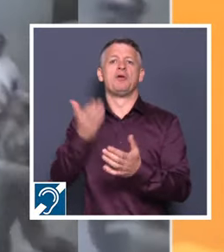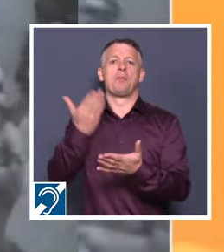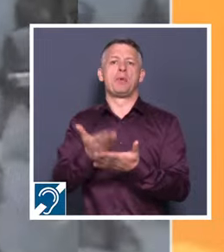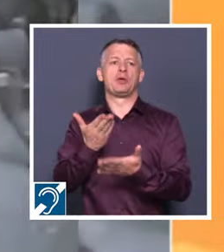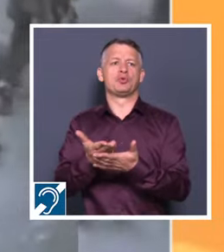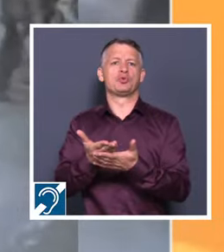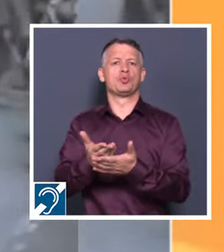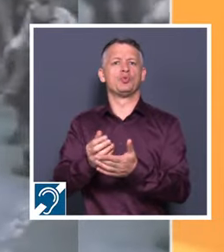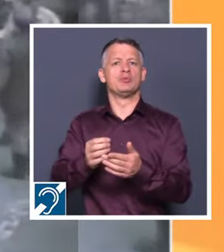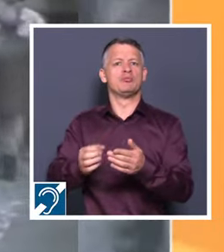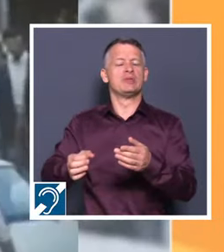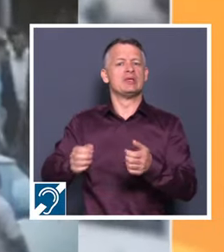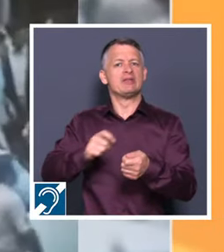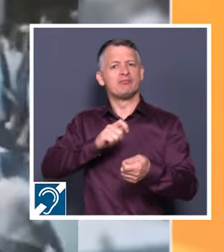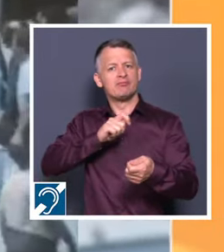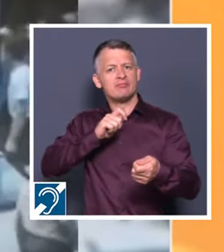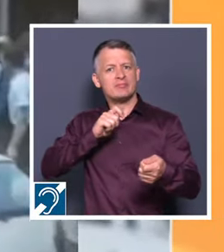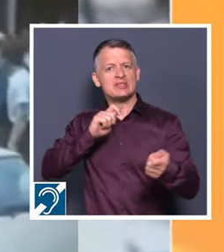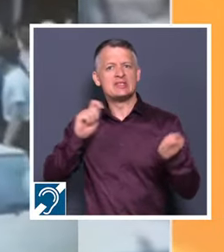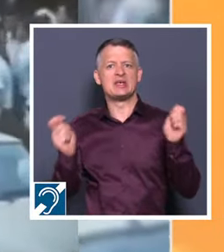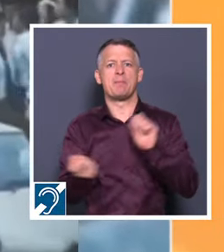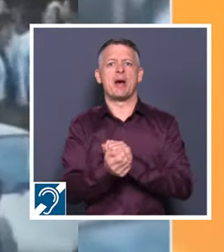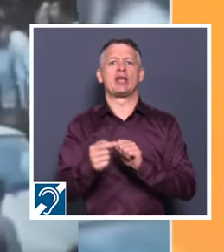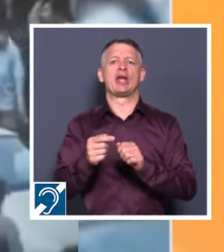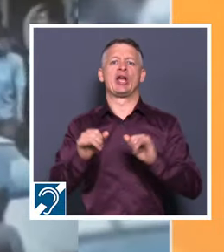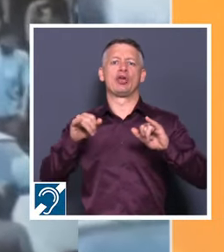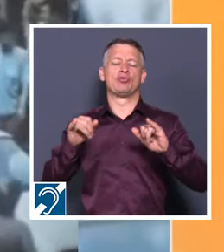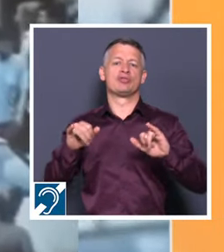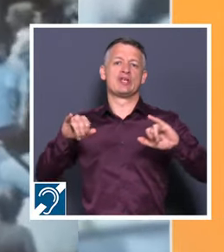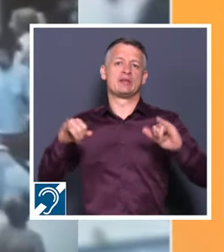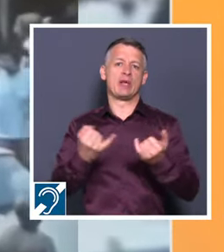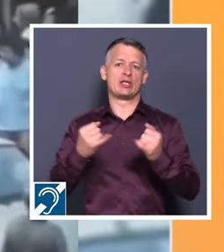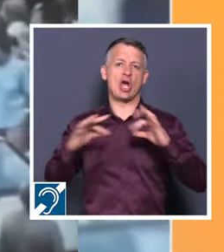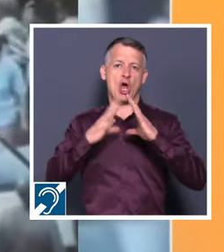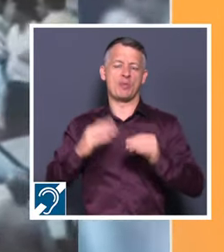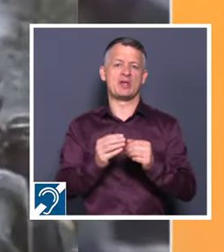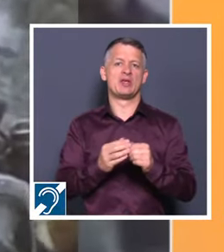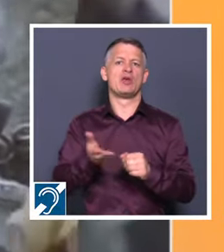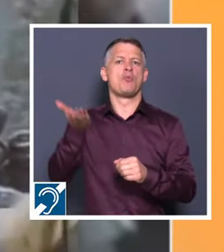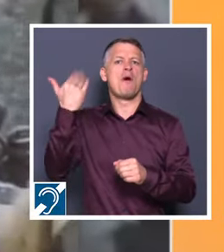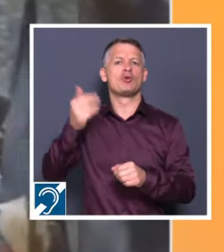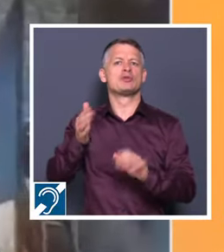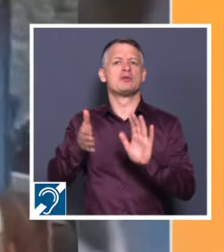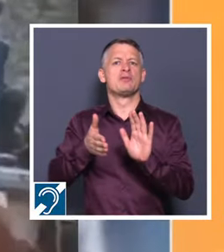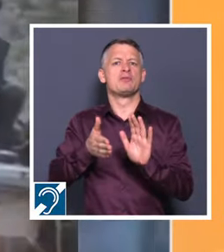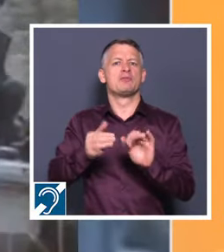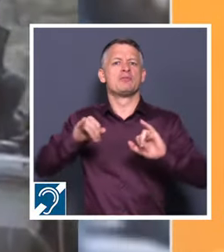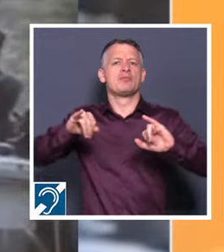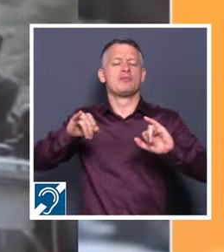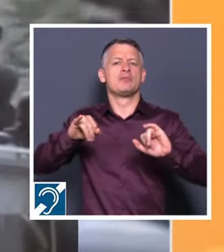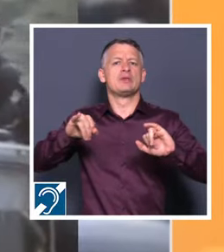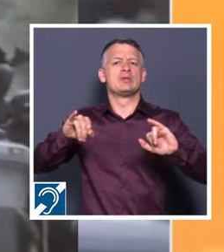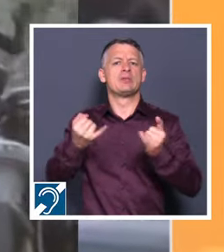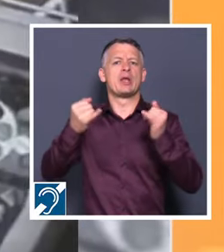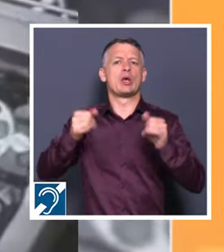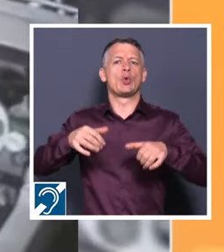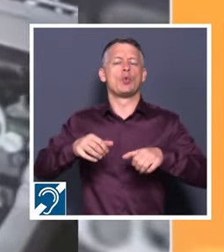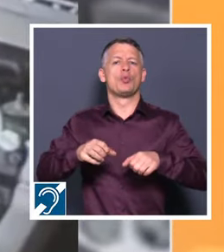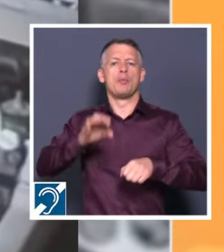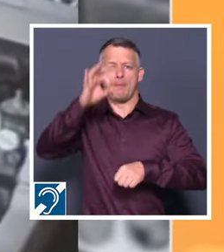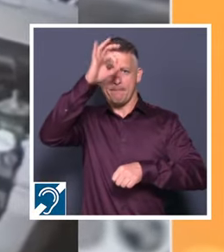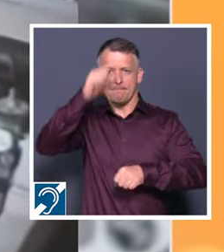Această mineriadă a fost un act oribil, un act decis politic și permis politic,